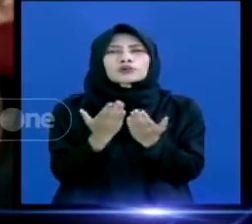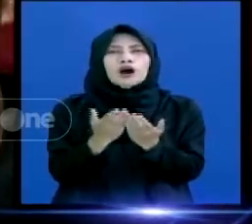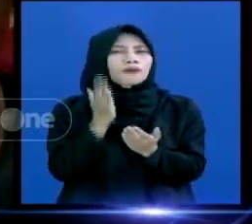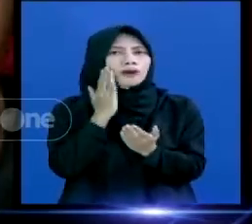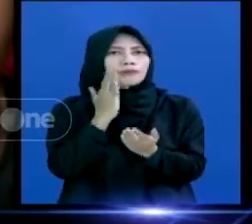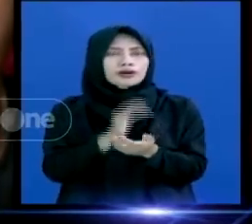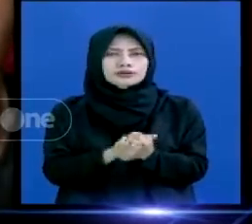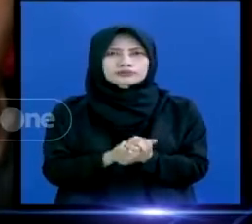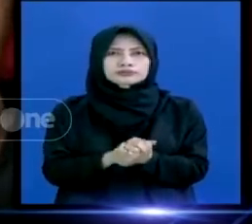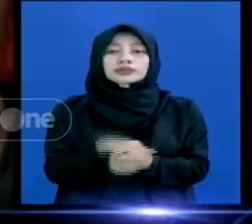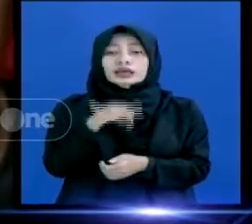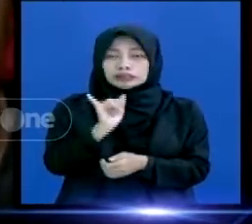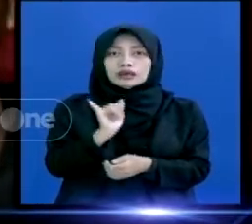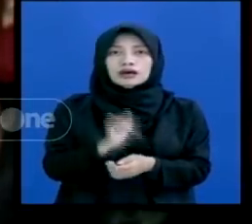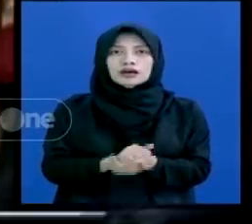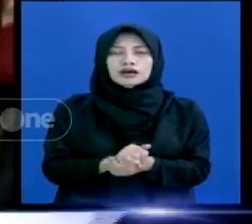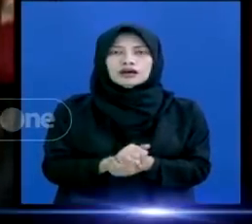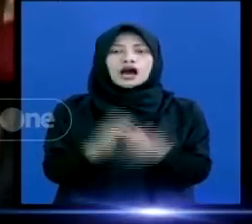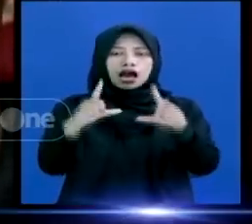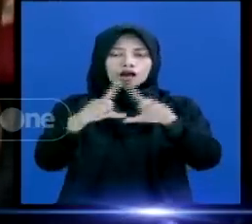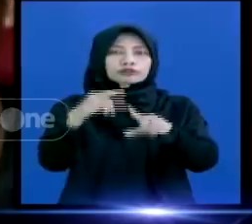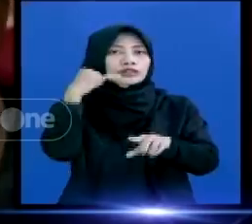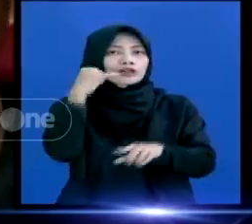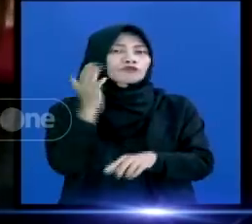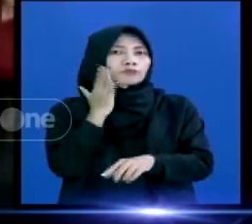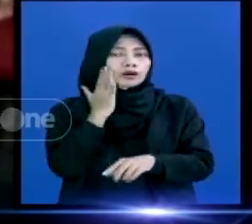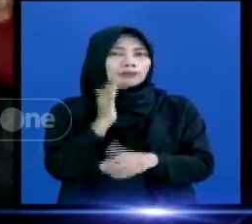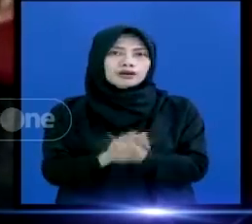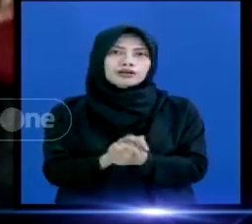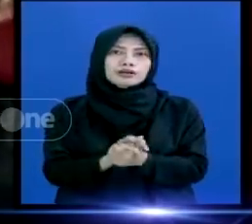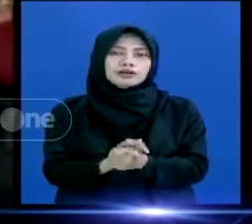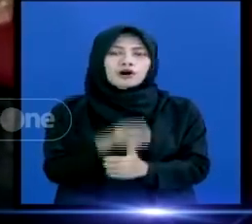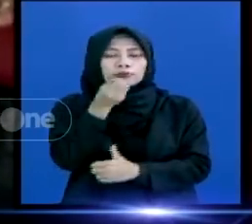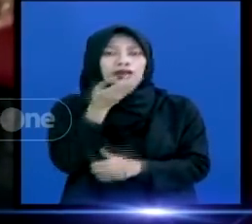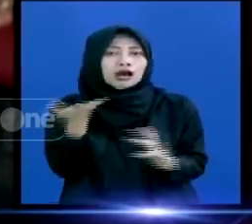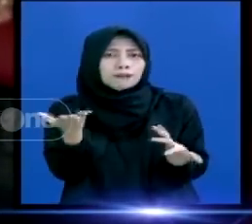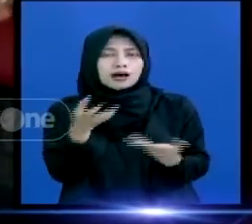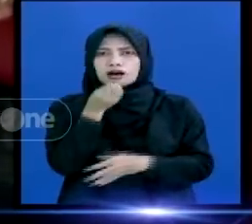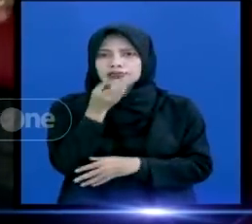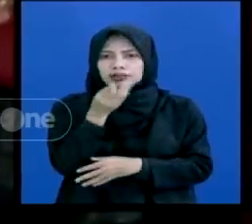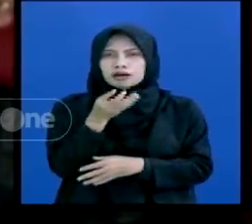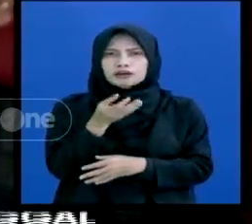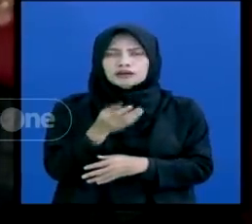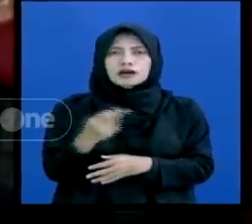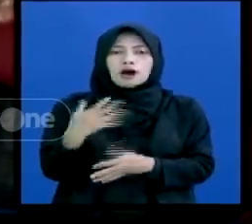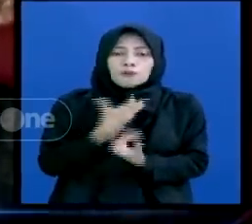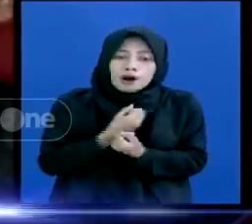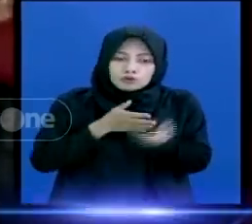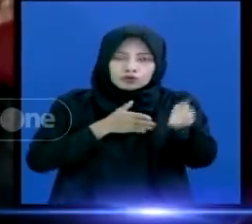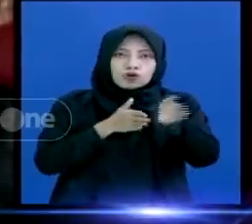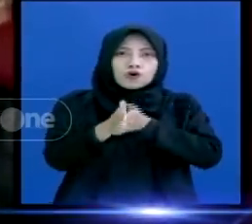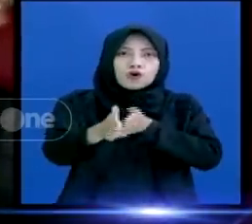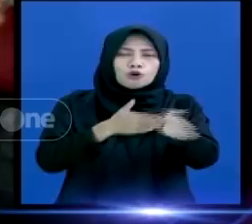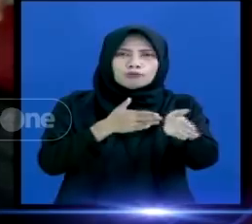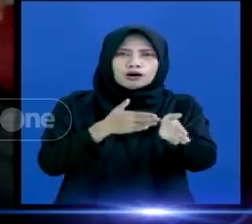Dia video call juga sama ibunya, doain, minta doa bahwa dia mau res satu, minta doanya